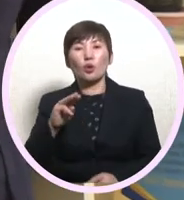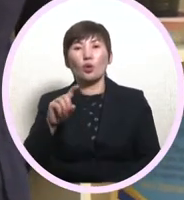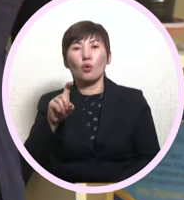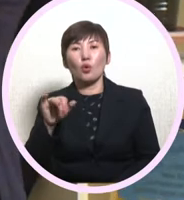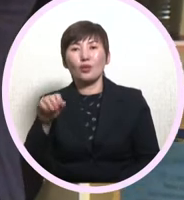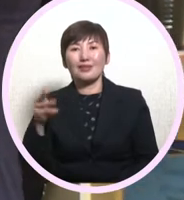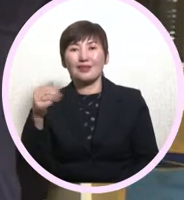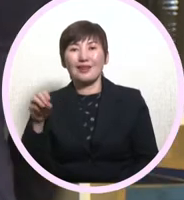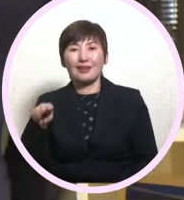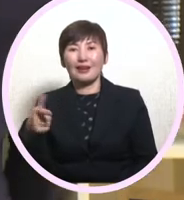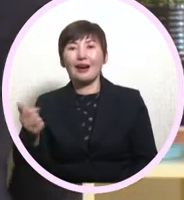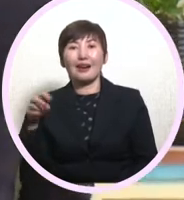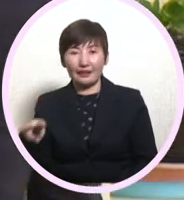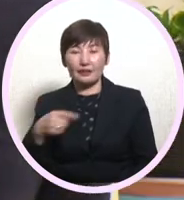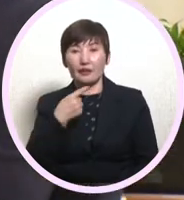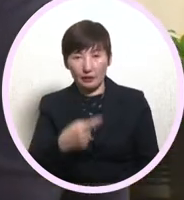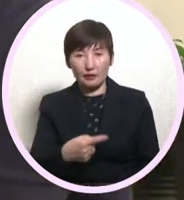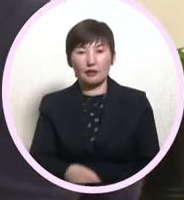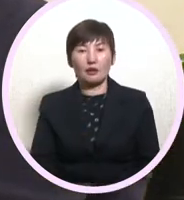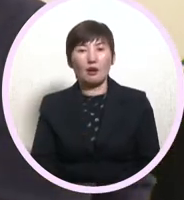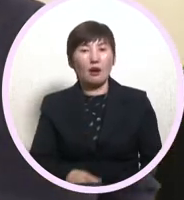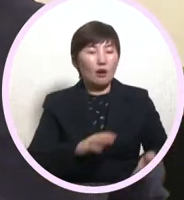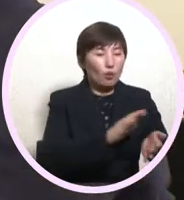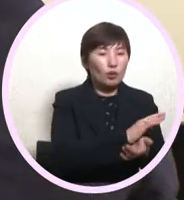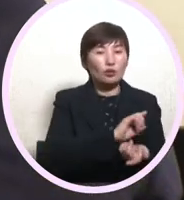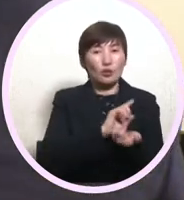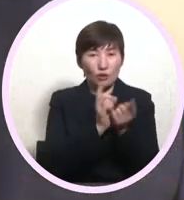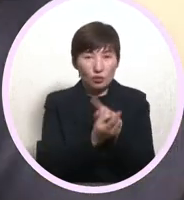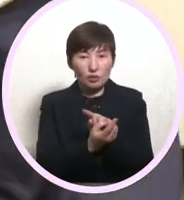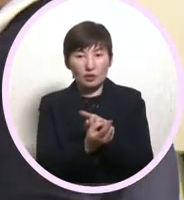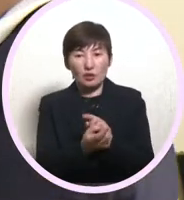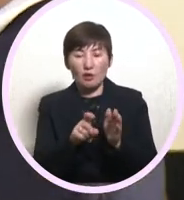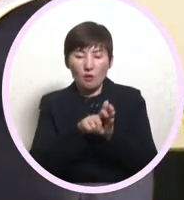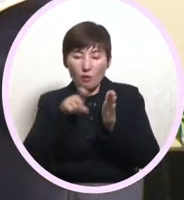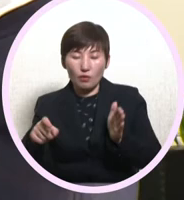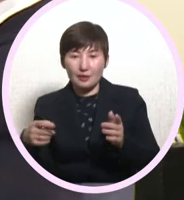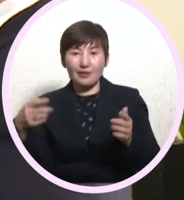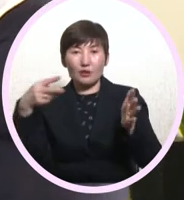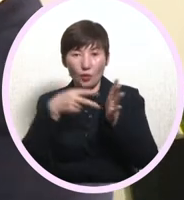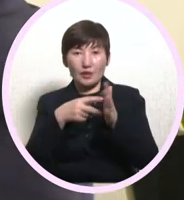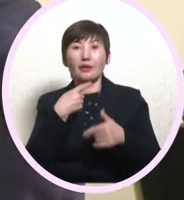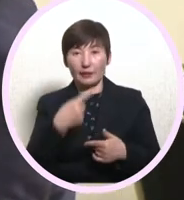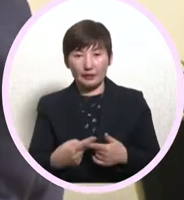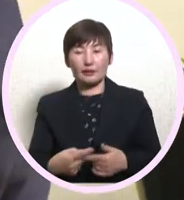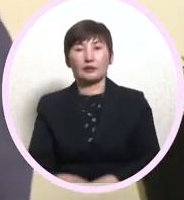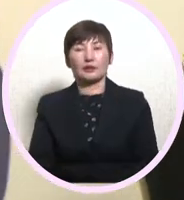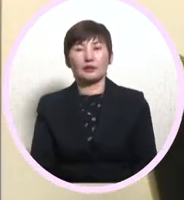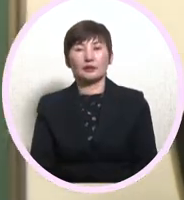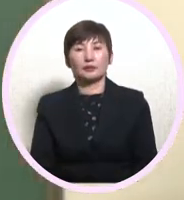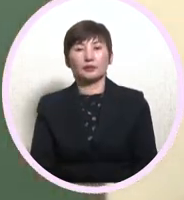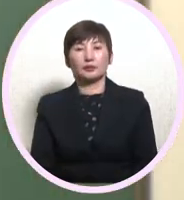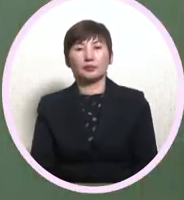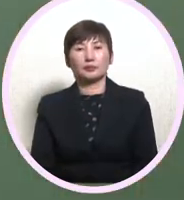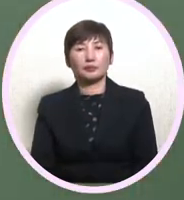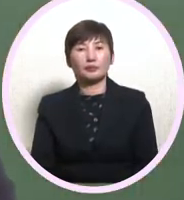яах вэ? Хурдны өөрчлөлтийг хугацаанд найцуулж харьцуул. За тэгвэл бид нэг таны энэ авсан хоёр завсрын орнд би